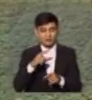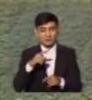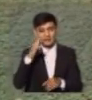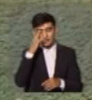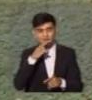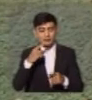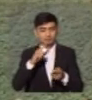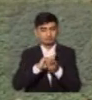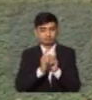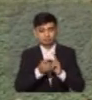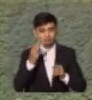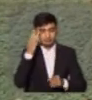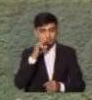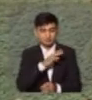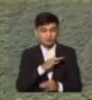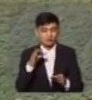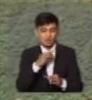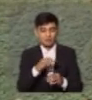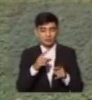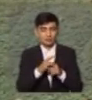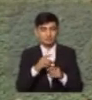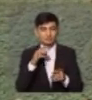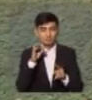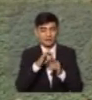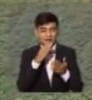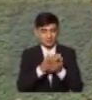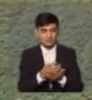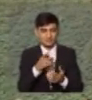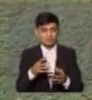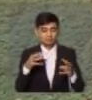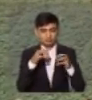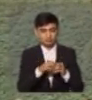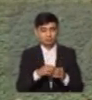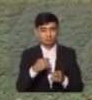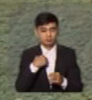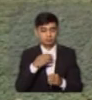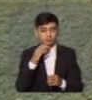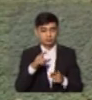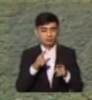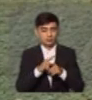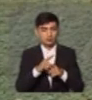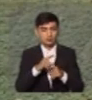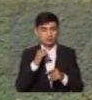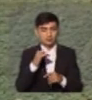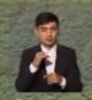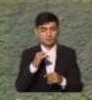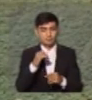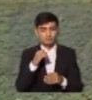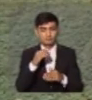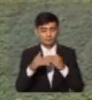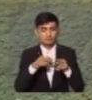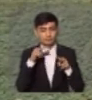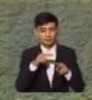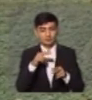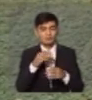деген идеяға топтасатын болса, сол идеяның туын көтерген партияға топтасатын болса, онда мынау тәуелсіз